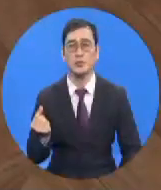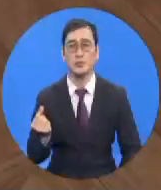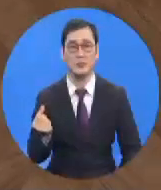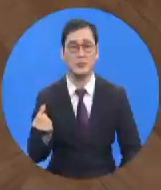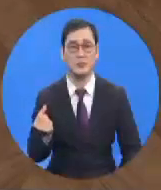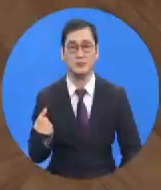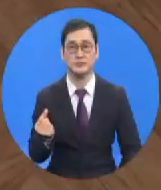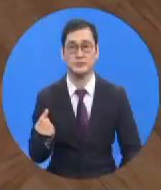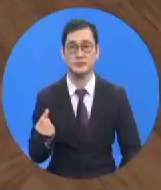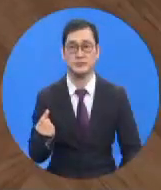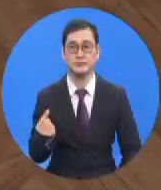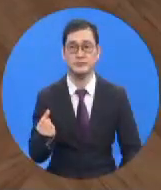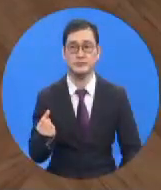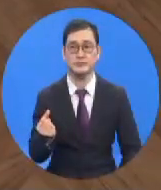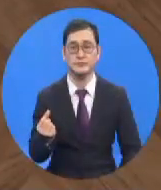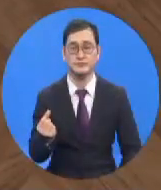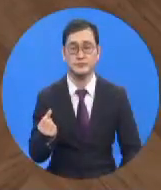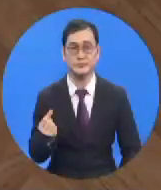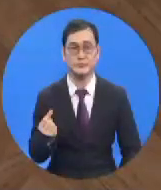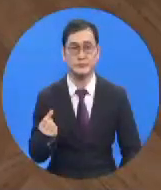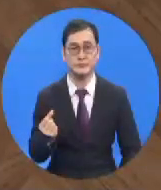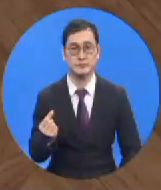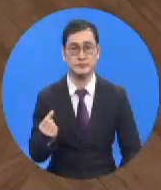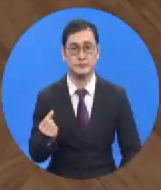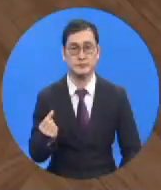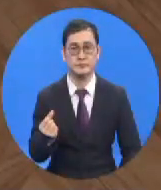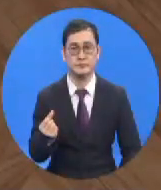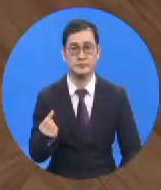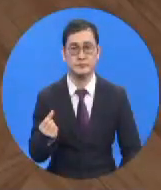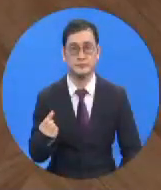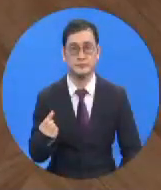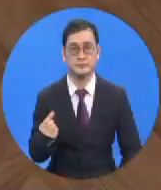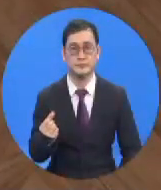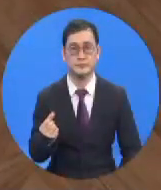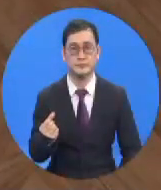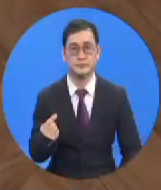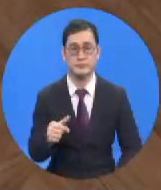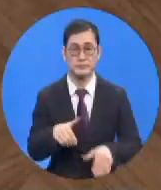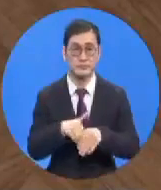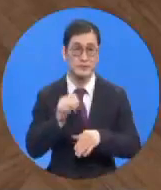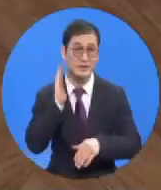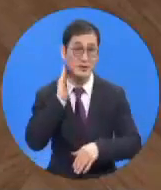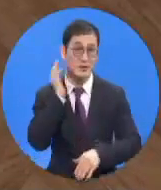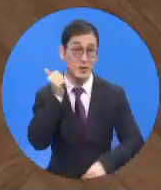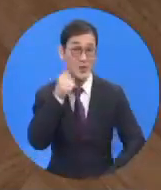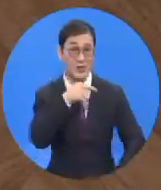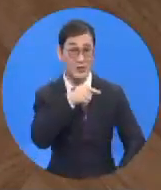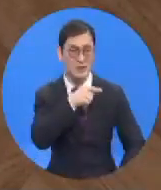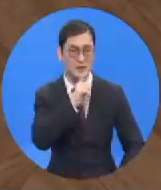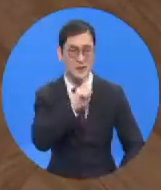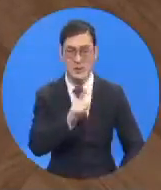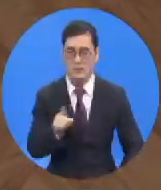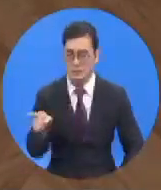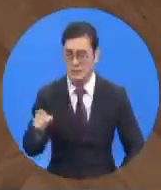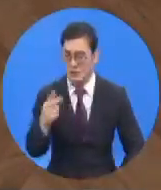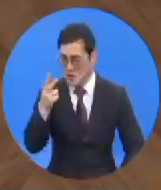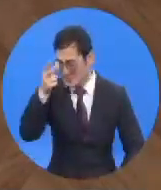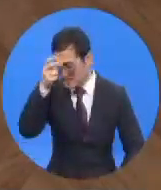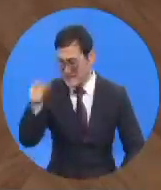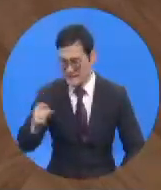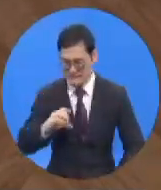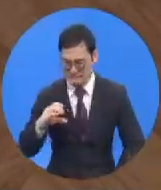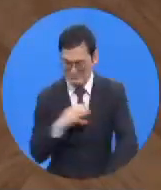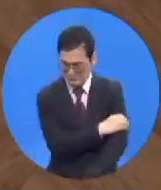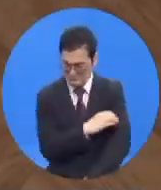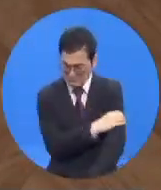우리가 지금 이 정권이 계속 얘기하는 것처럼 무소불위의 권력을 쥐고 있는 검찰이잖아요. 검사잖아요.